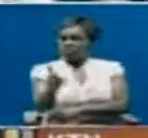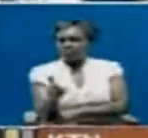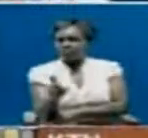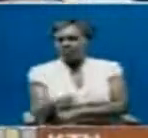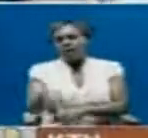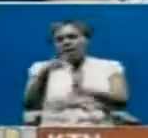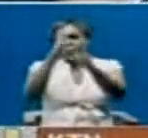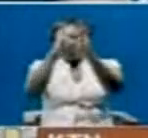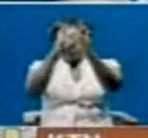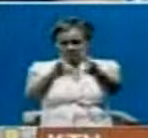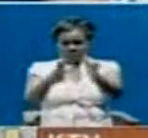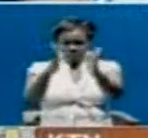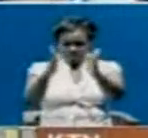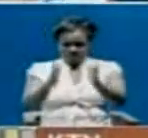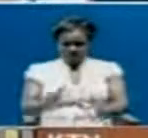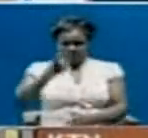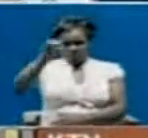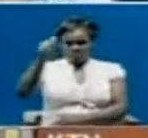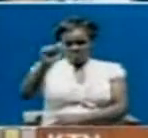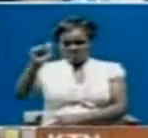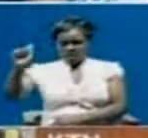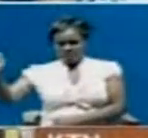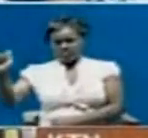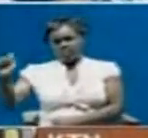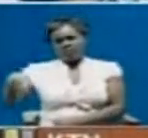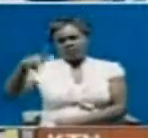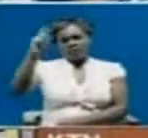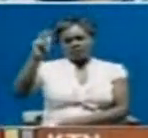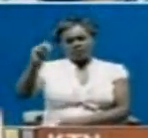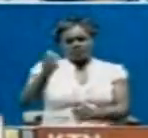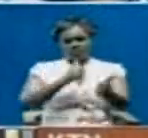Hassan Juma, KTN Michezo.